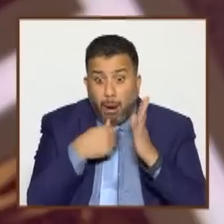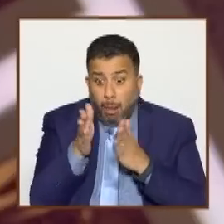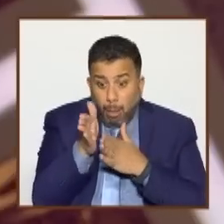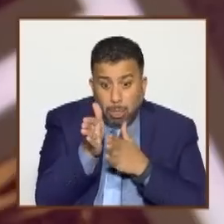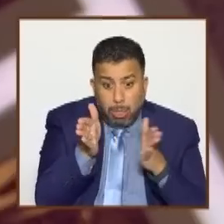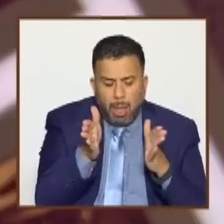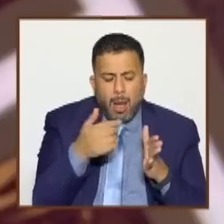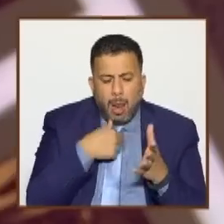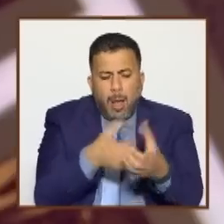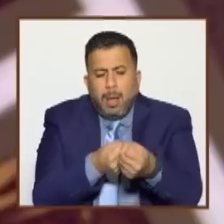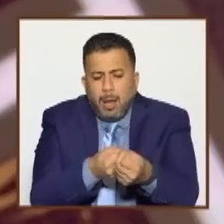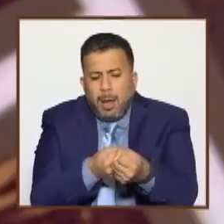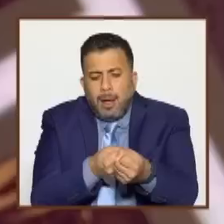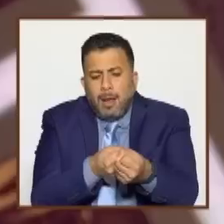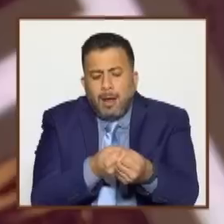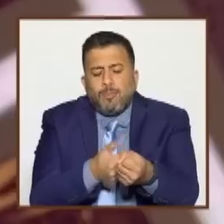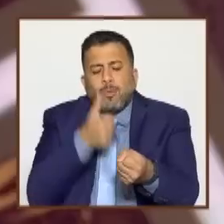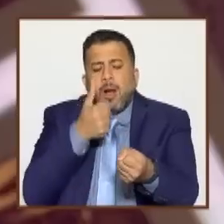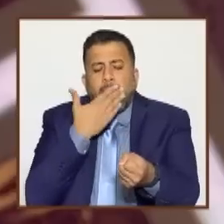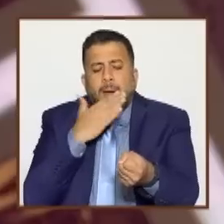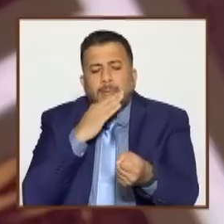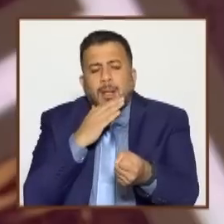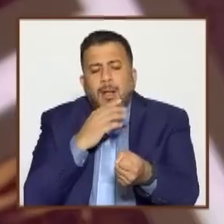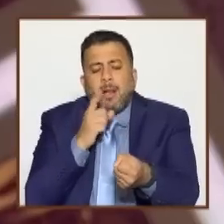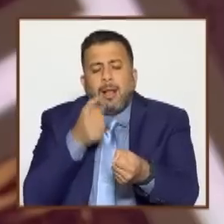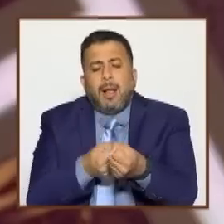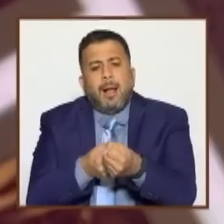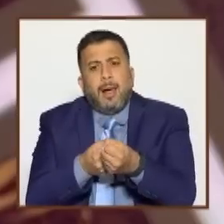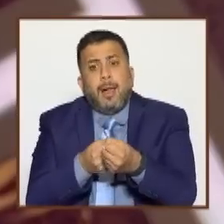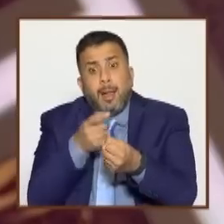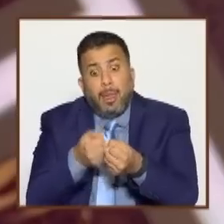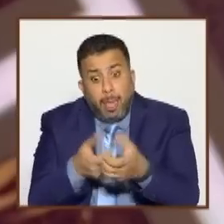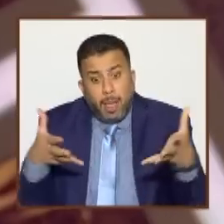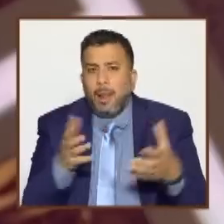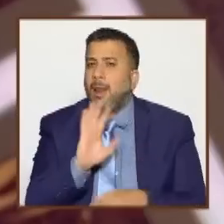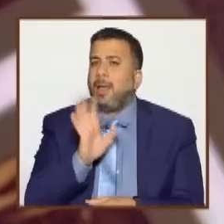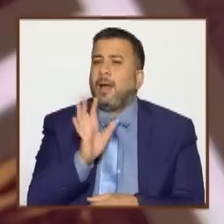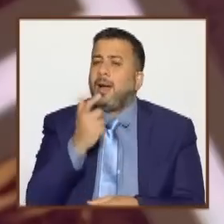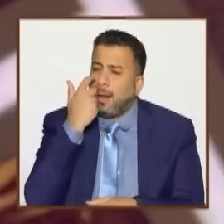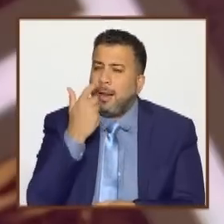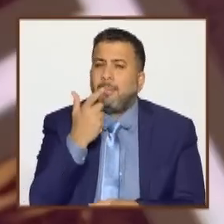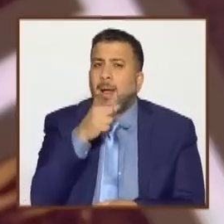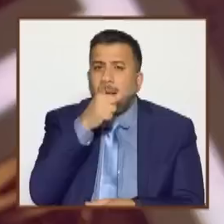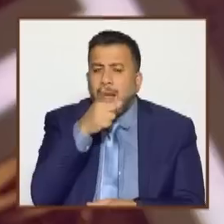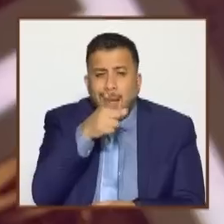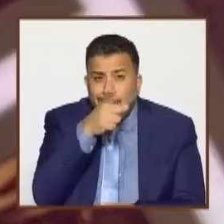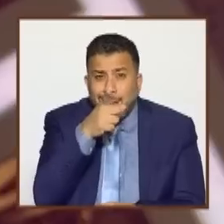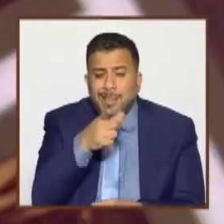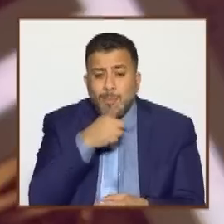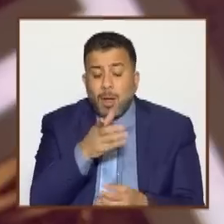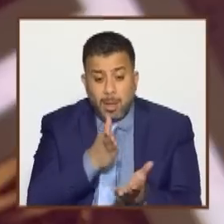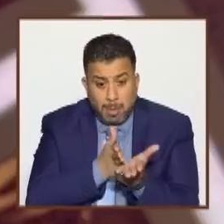وبخيط وبحبل النجاة بحول الله تعالى، لا ترجعي للمربع الأول الآن يا عبير. وش اللي يفيدك